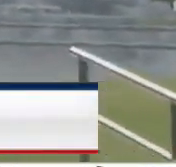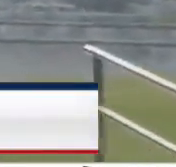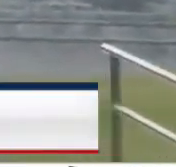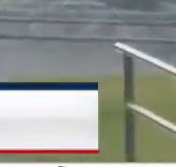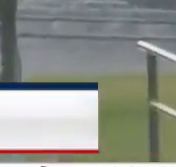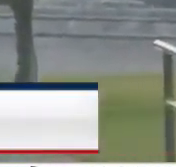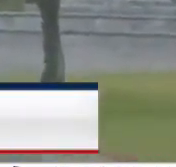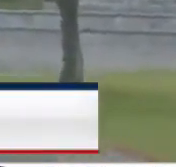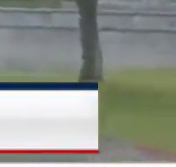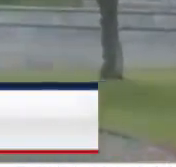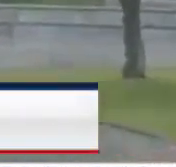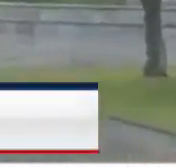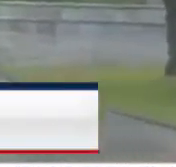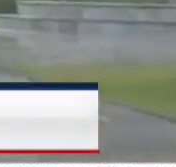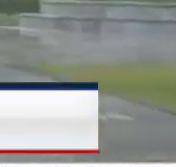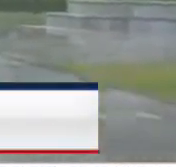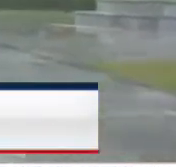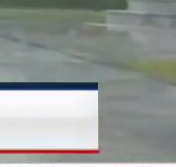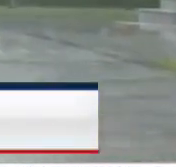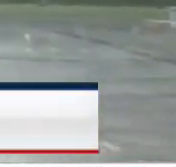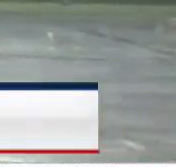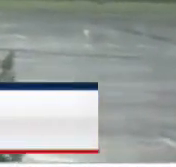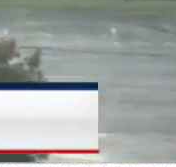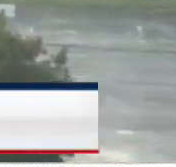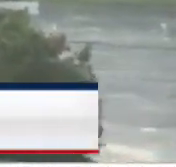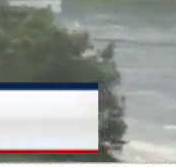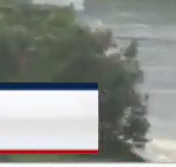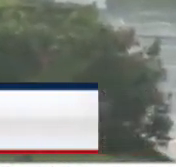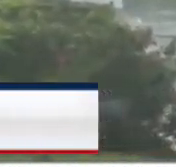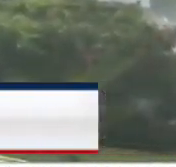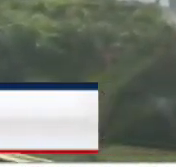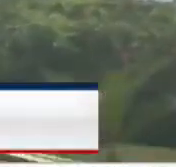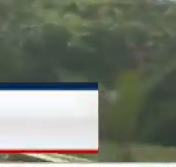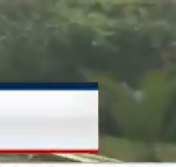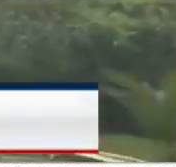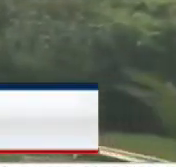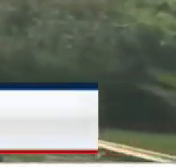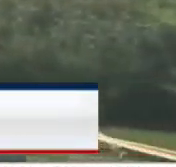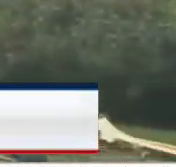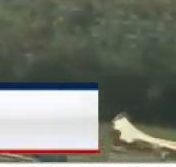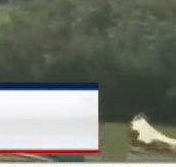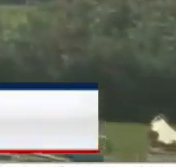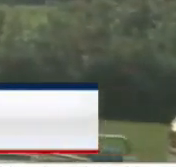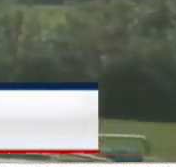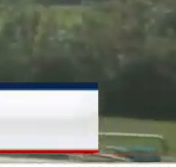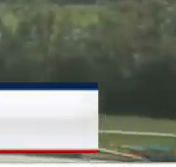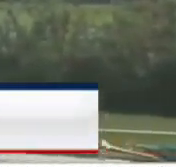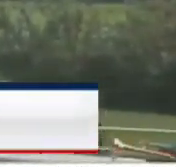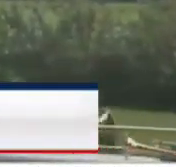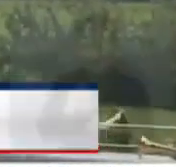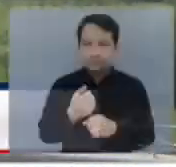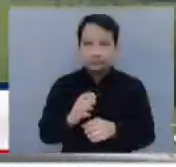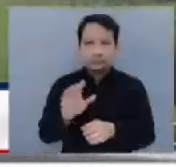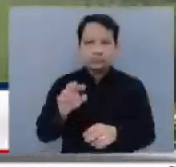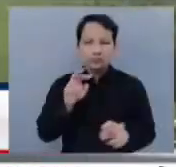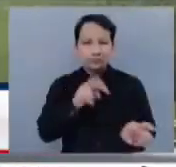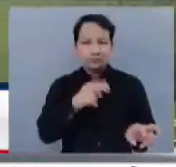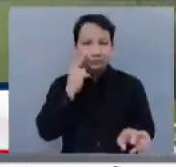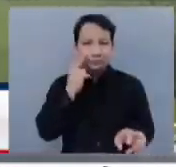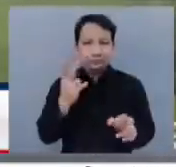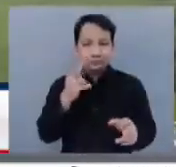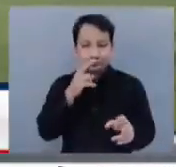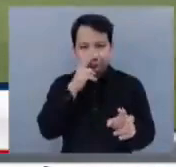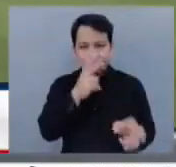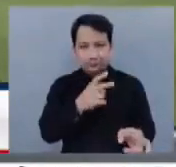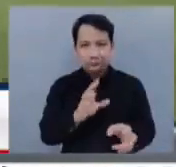ano? Dumanas po tayo ng pandemya at na sa mga nakalipas na 2 taon, nakita po natin mahigpit yung seguridad